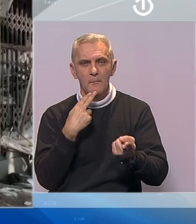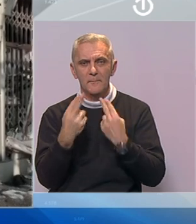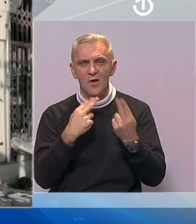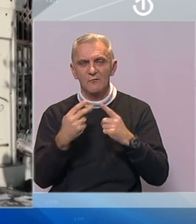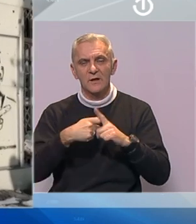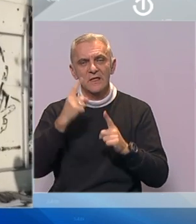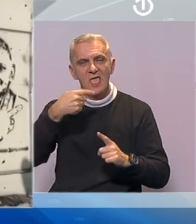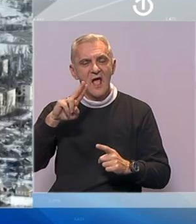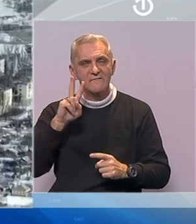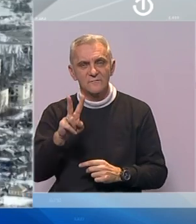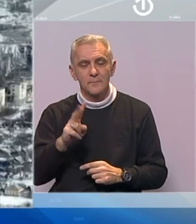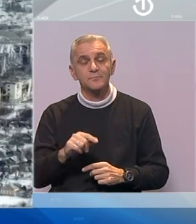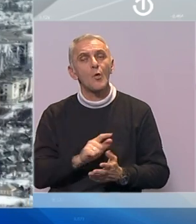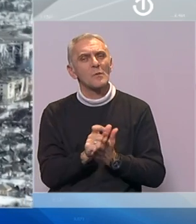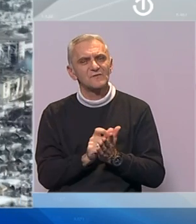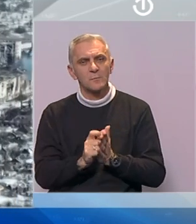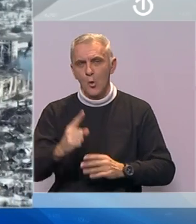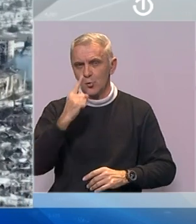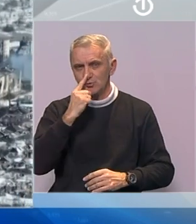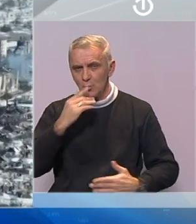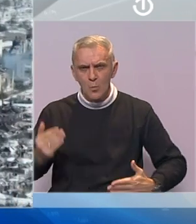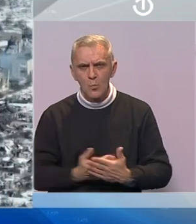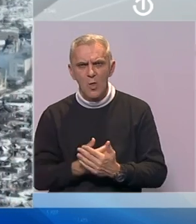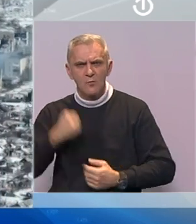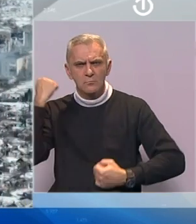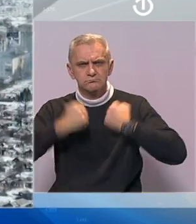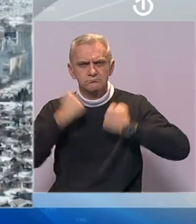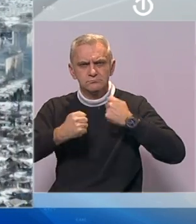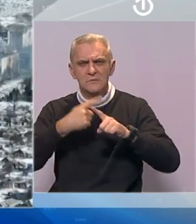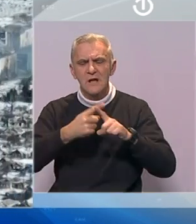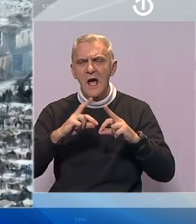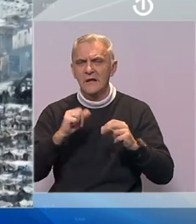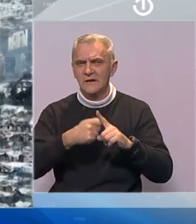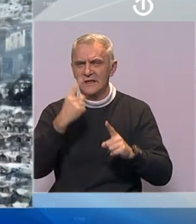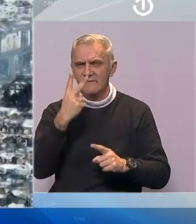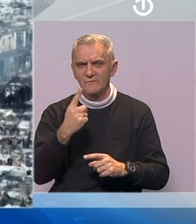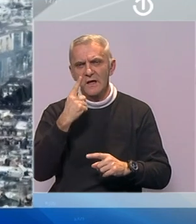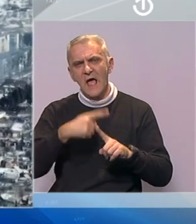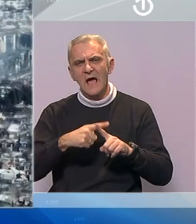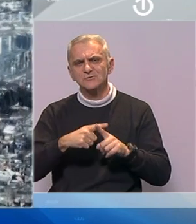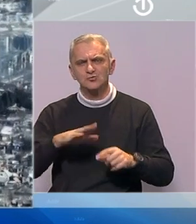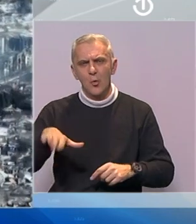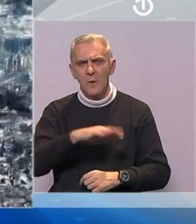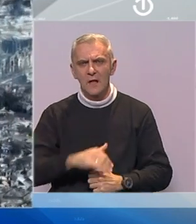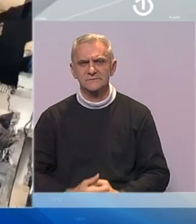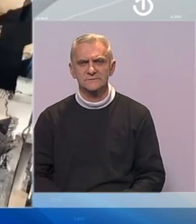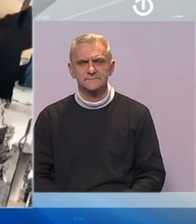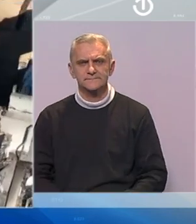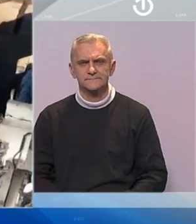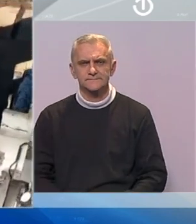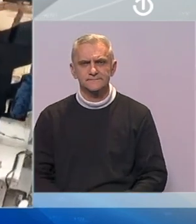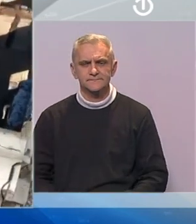s Kijevom. U međuvremenu Rusi su ponovo granatirali Harkiv i Hersonsku oblast.